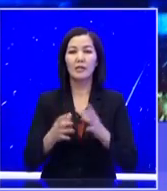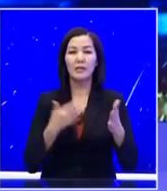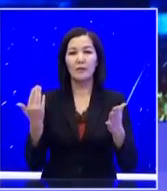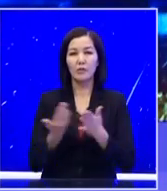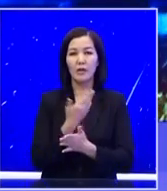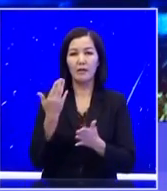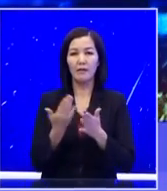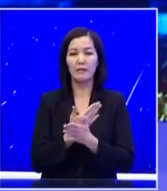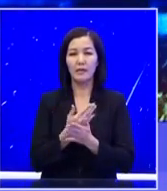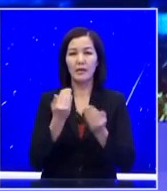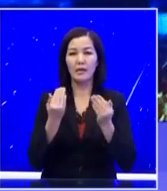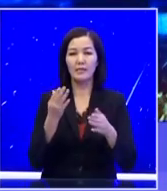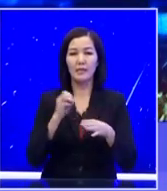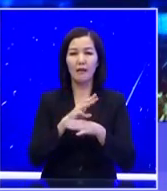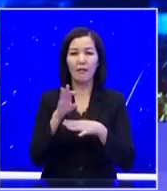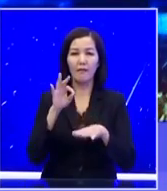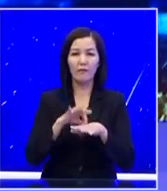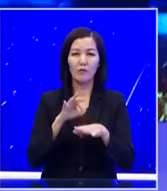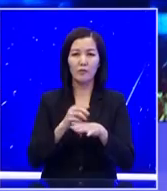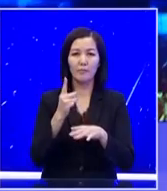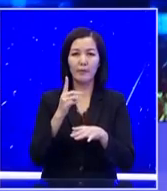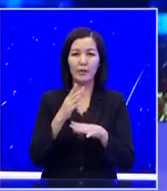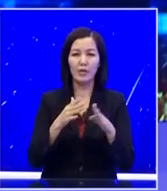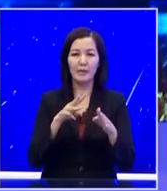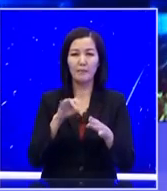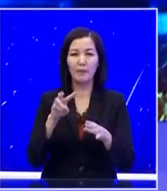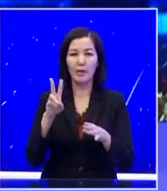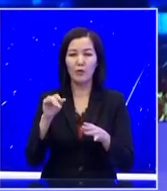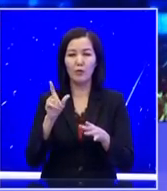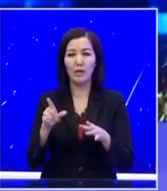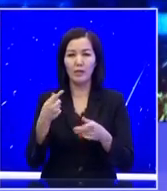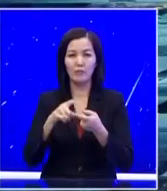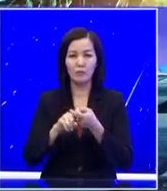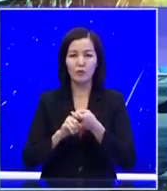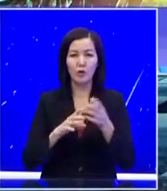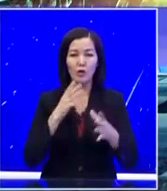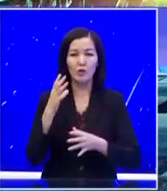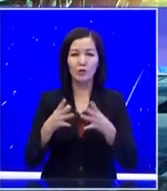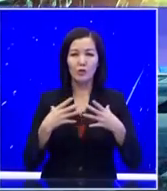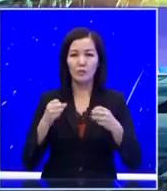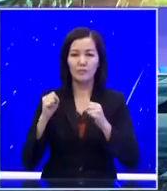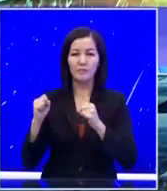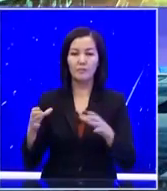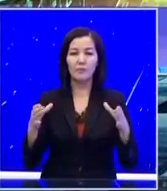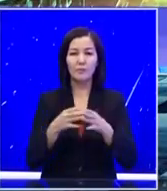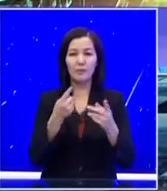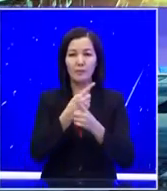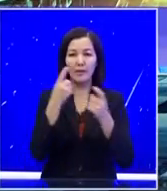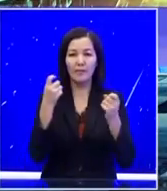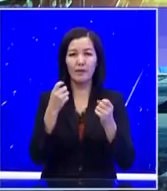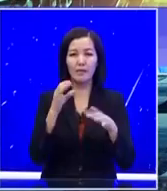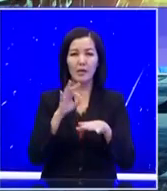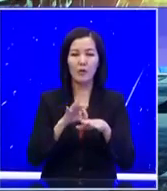Шартарапқа шолу жасасақ, әлемде тәж тажалын бүгінгі күні 1,5 миллионға жуық адам жұқтырған. Дүниежүзілік денсаулық сақтау ұйымының